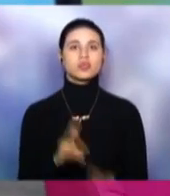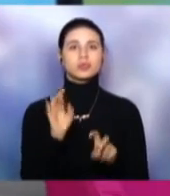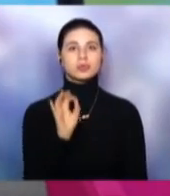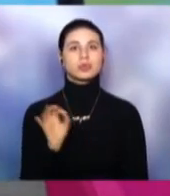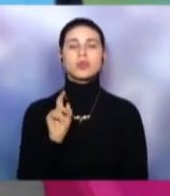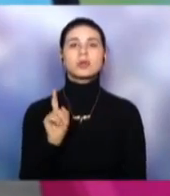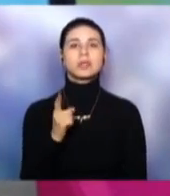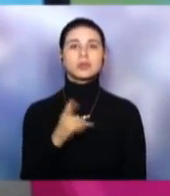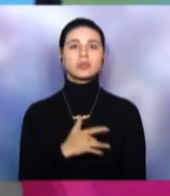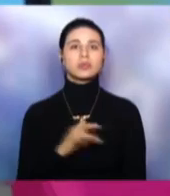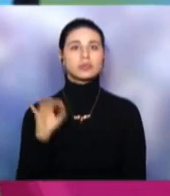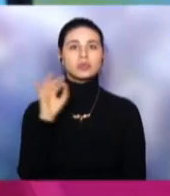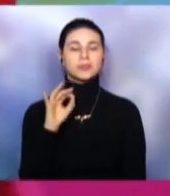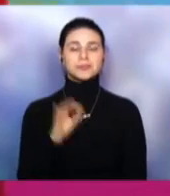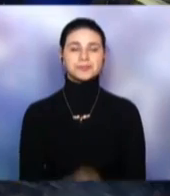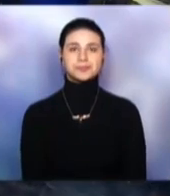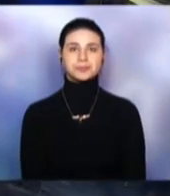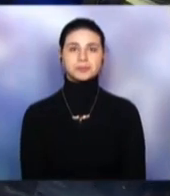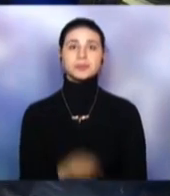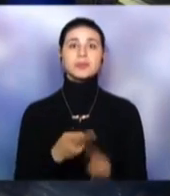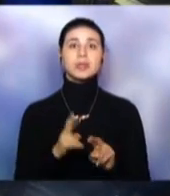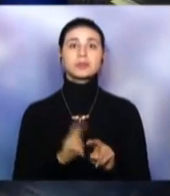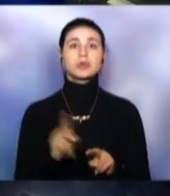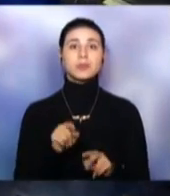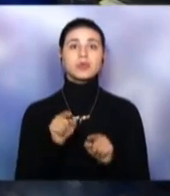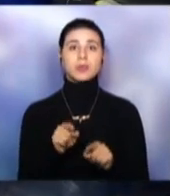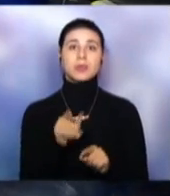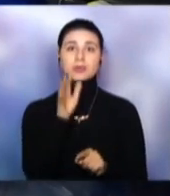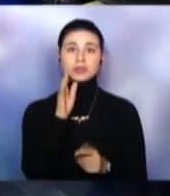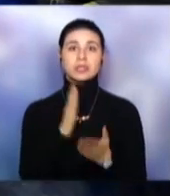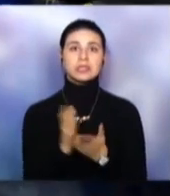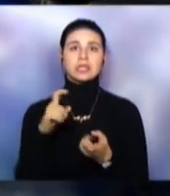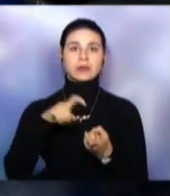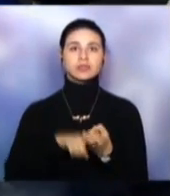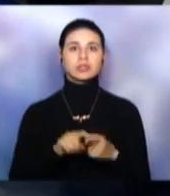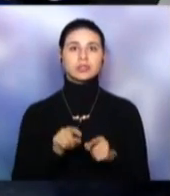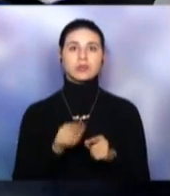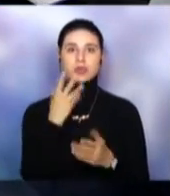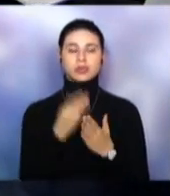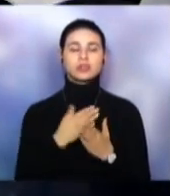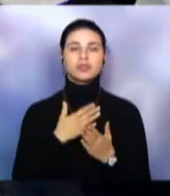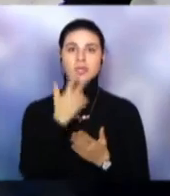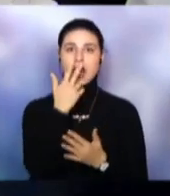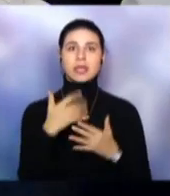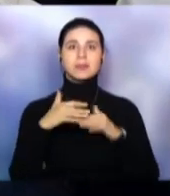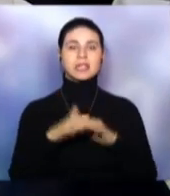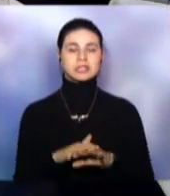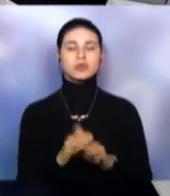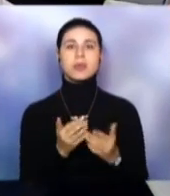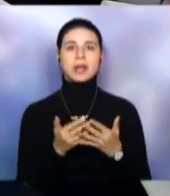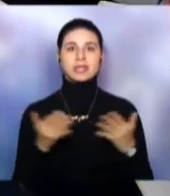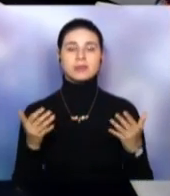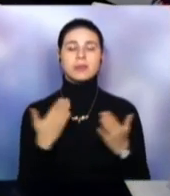სისტემას. რატომ გულ-სისხლძარღვთა სისტემას? იმიტომ, რომ სწორედ ამ სისტემასთან არის დაკავშირებული ჩვენი ადაპტაციური მექანიზმები,